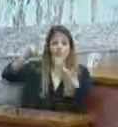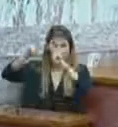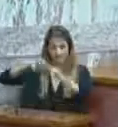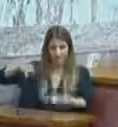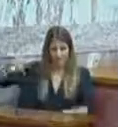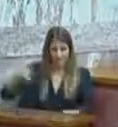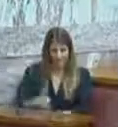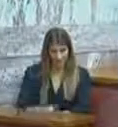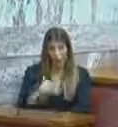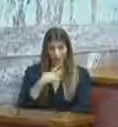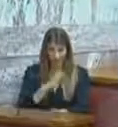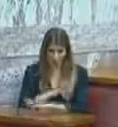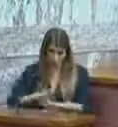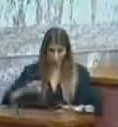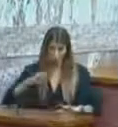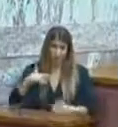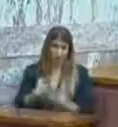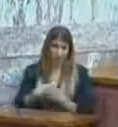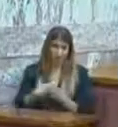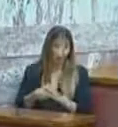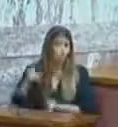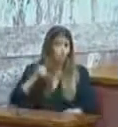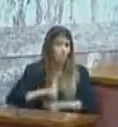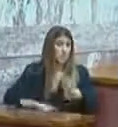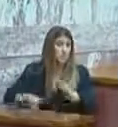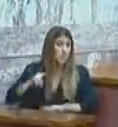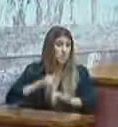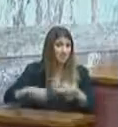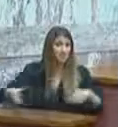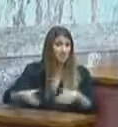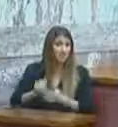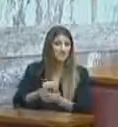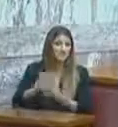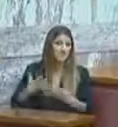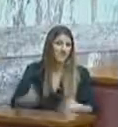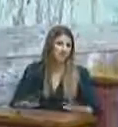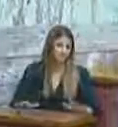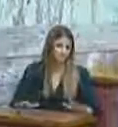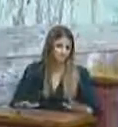γιατί τότε θα αποκαλύπτονταν και ποιοι ήταν οι ηθικοί αυτούργοι οι οποίοι την έζησαν. Ευχαριστώ πάρα πολύ.